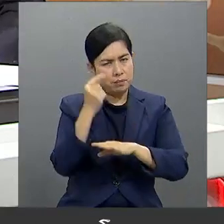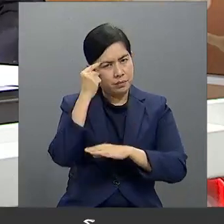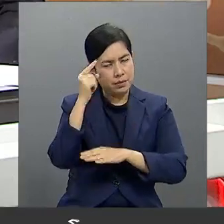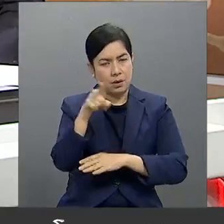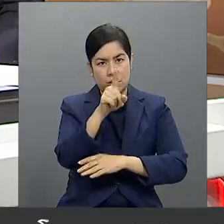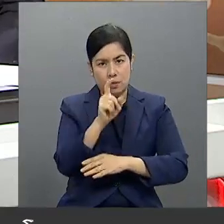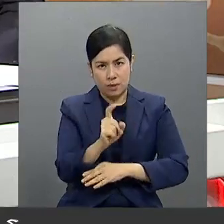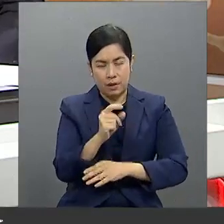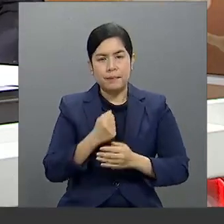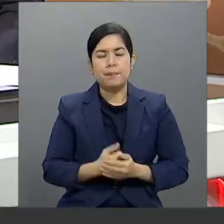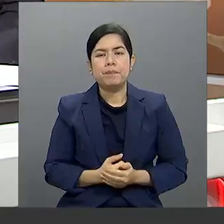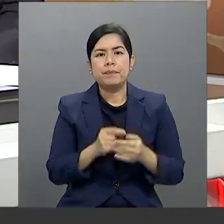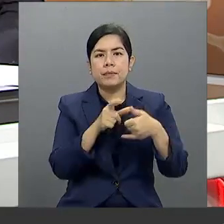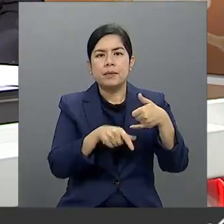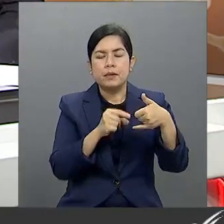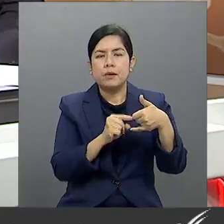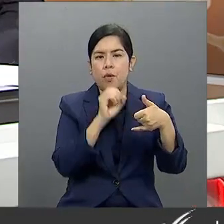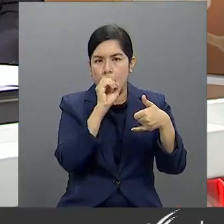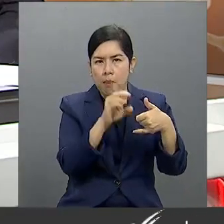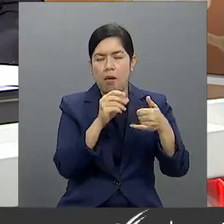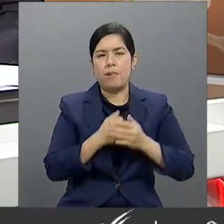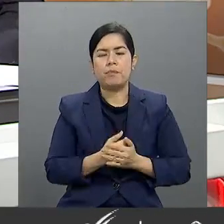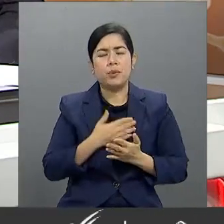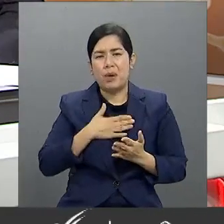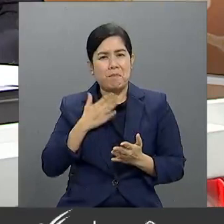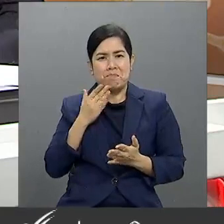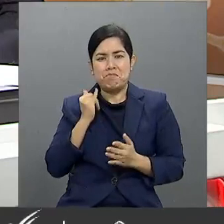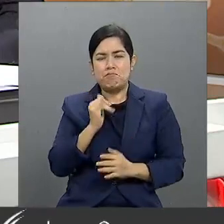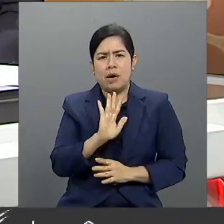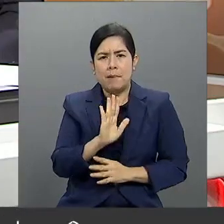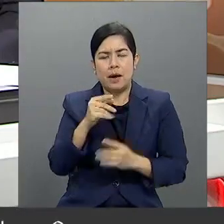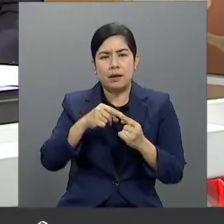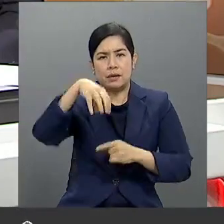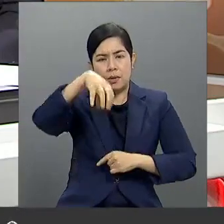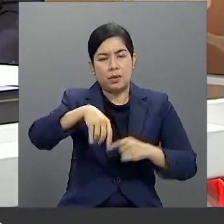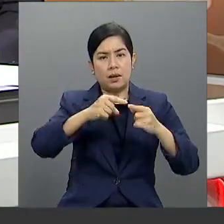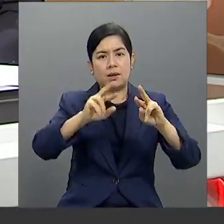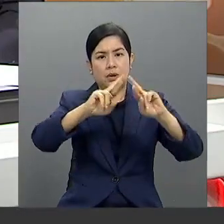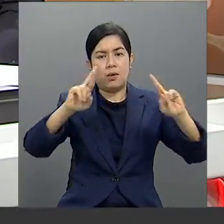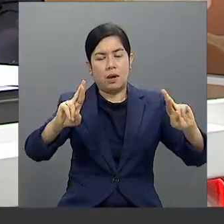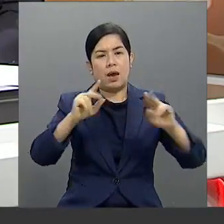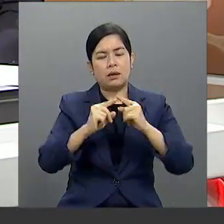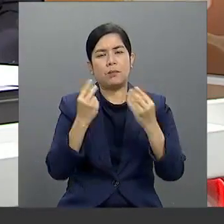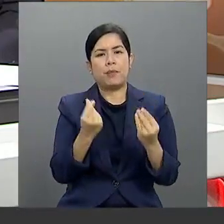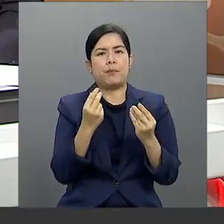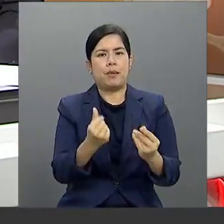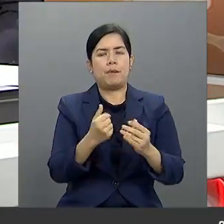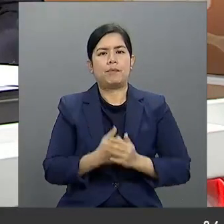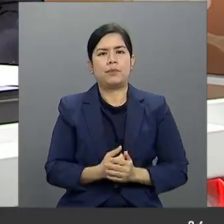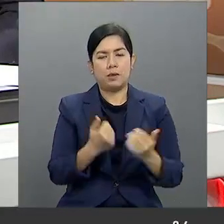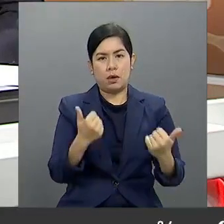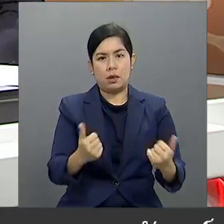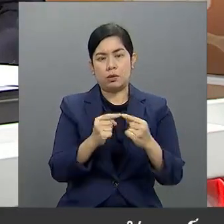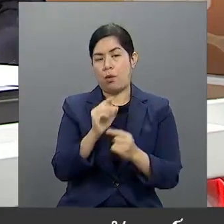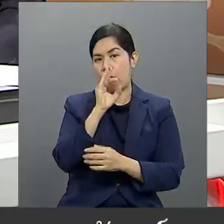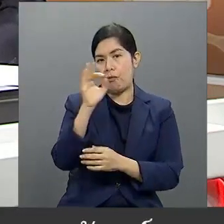ซึ่งเจ้าตัวก็ยืนยันหลายครั้งนะคะว่าไม่ได้เดินทางไปสถานบันเทิงดังกล่าวค่ะจนในที่สุดค่ะก็ได้แจ้งความเอาผิดกับผู้ที่ออกมาวิพากษ์วิ